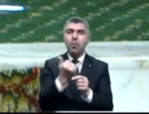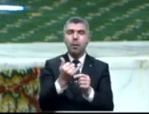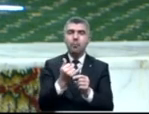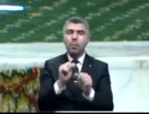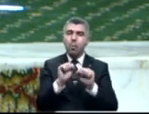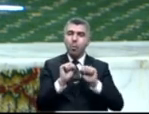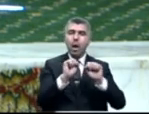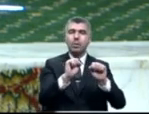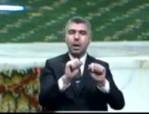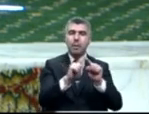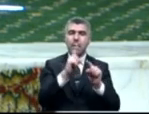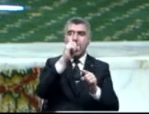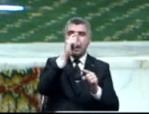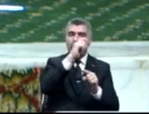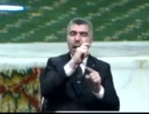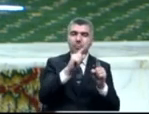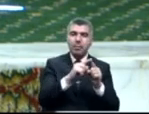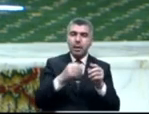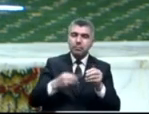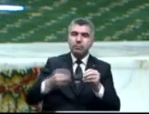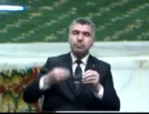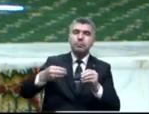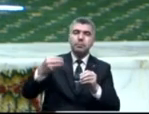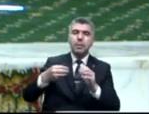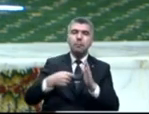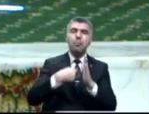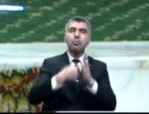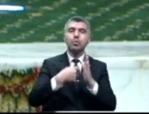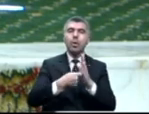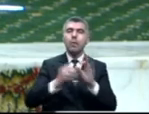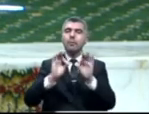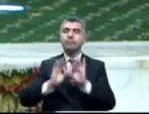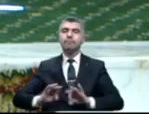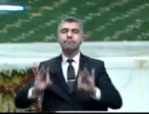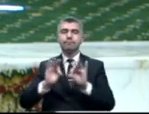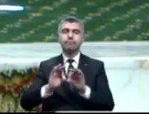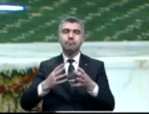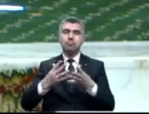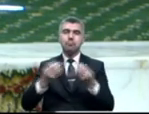تواجهها صعوبات من قبيل تعثر الاستثمار في بعض المشاريع التي